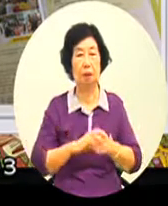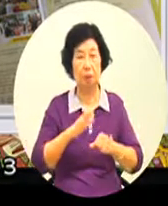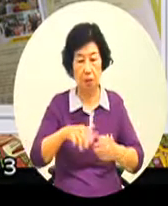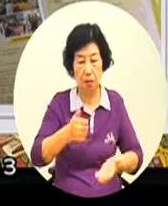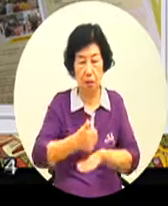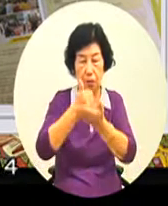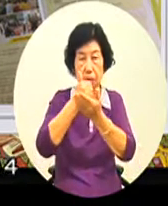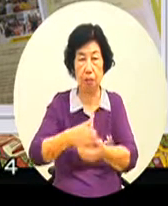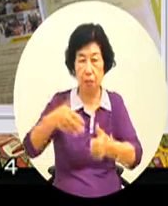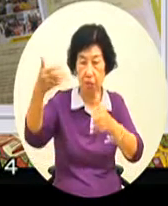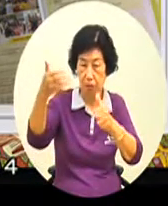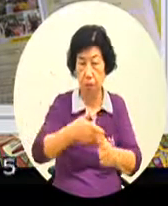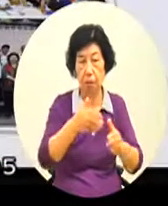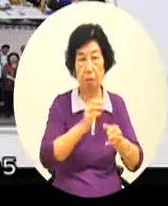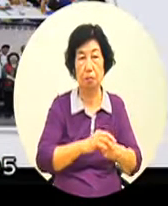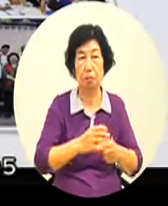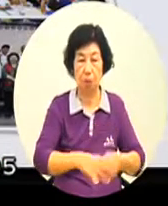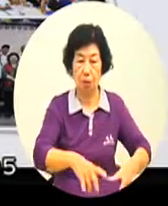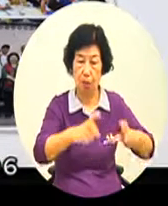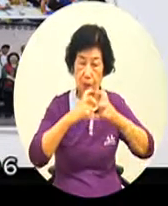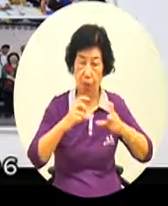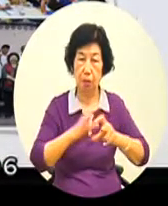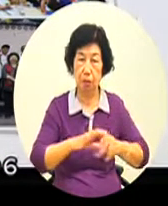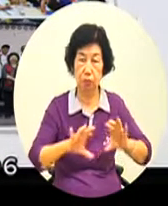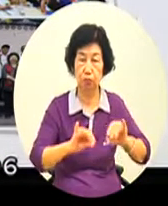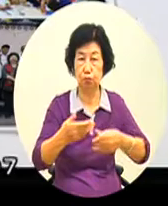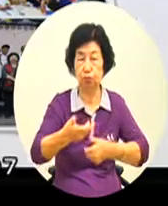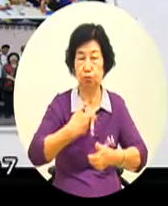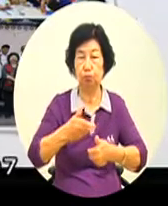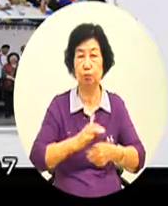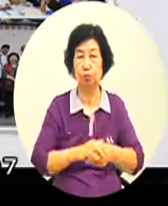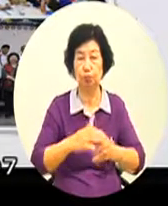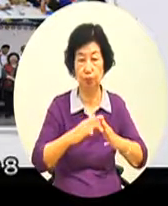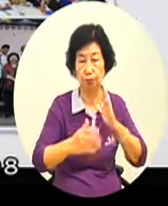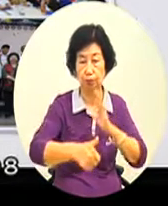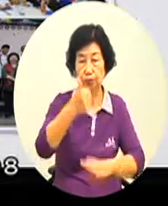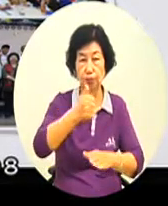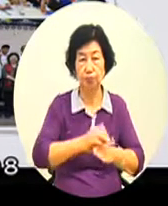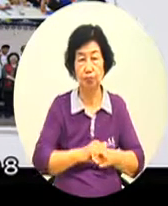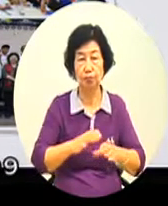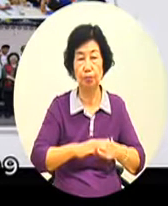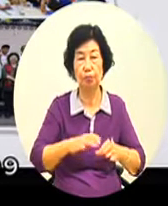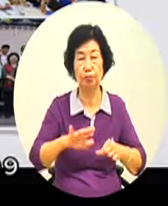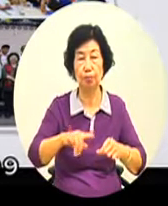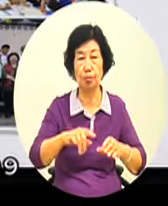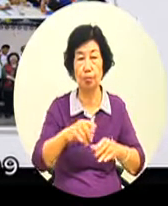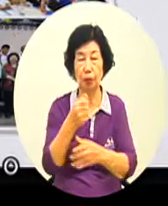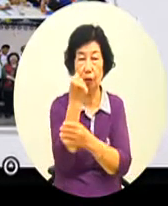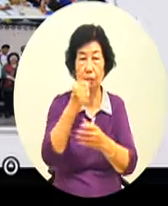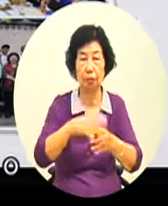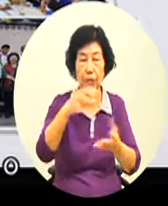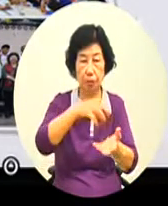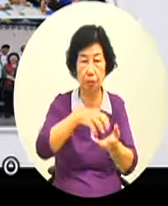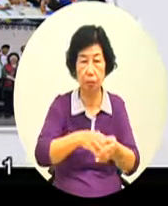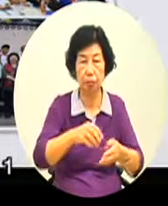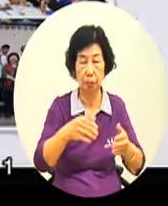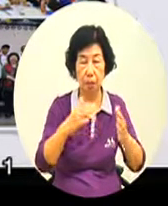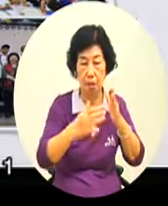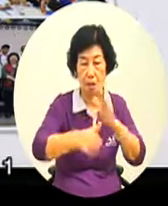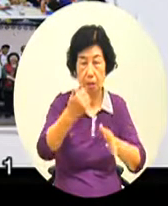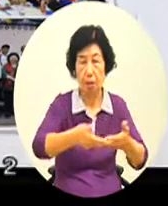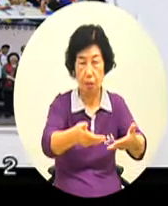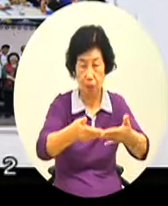的概念归还土地给我们原住民，由市长亲自发还土地所有权状，此项工作呢本会仍持